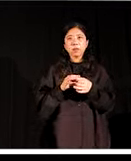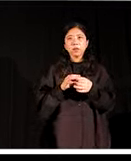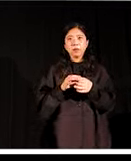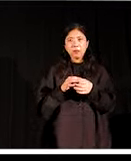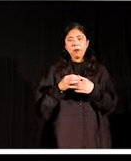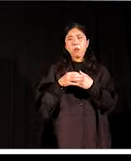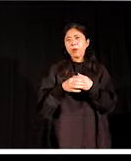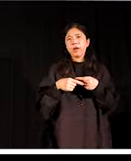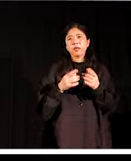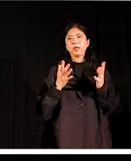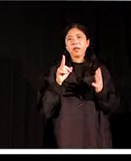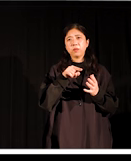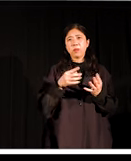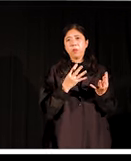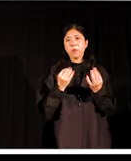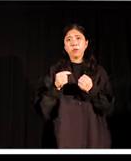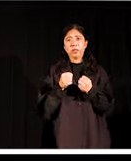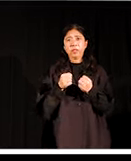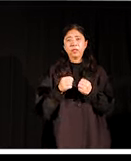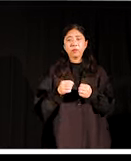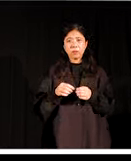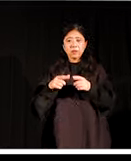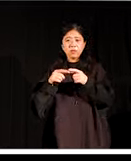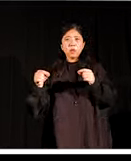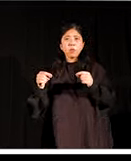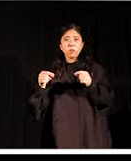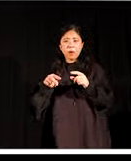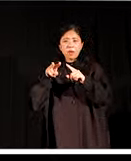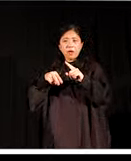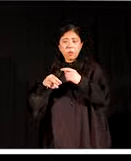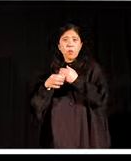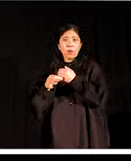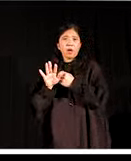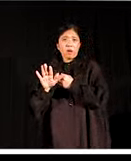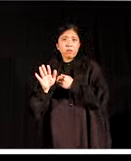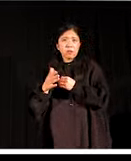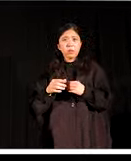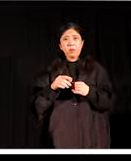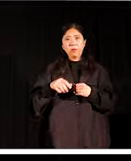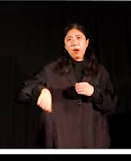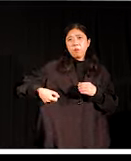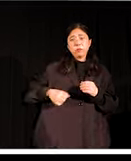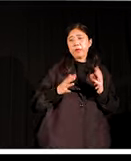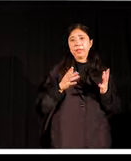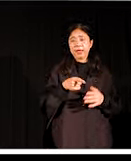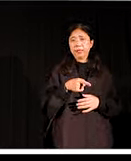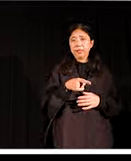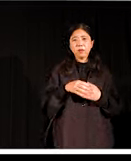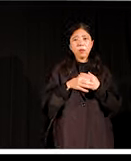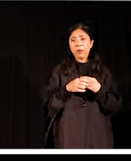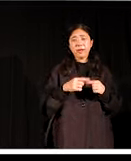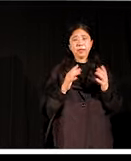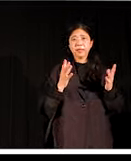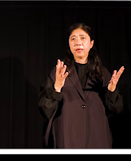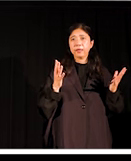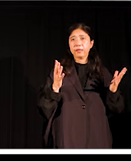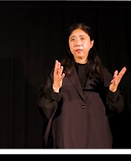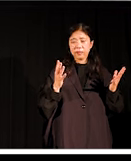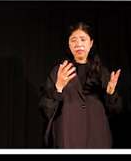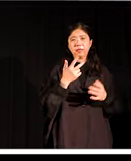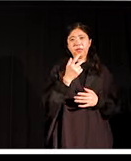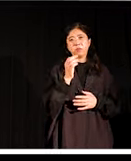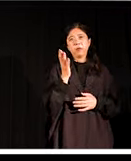ていない方が多くてというのもあの日本みたいな買保険制度というのはないので7割の方が無保険っていう状態ですです